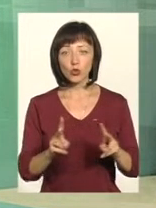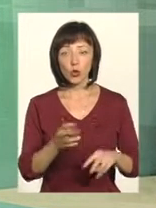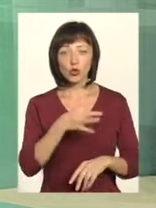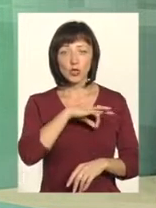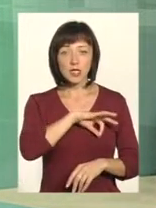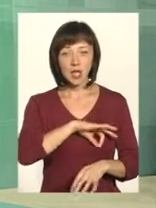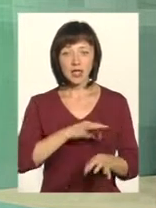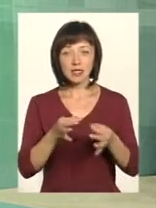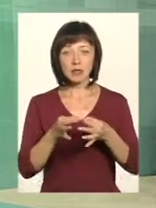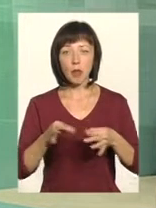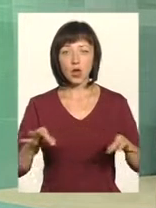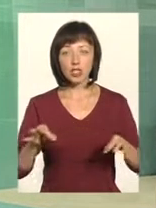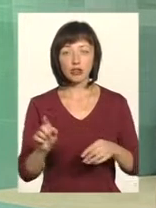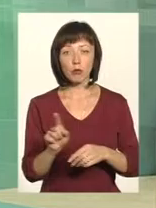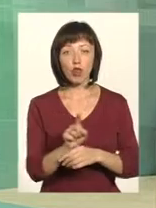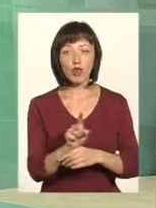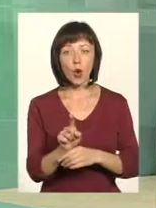скористались демократичними нормами